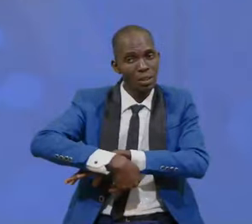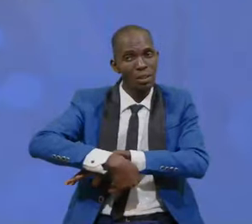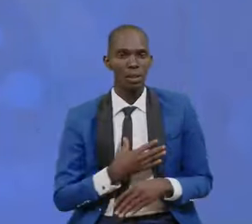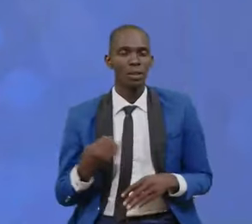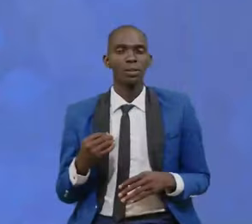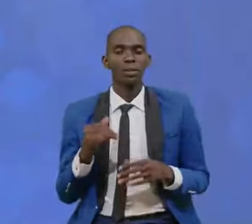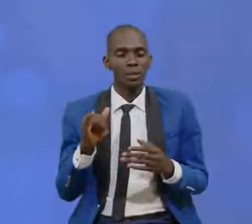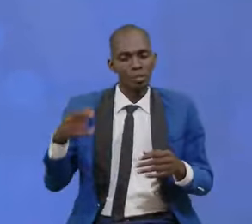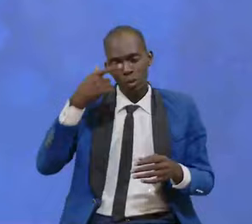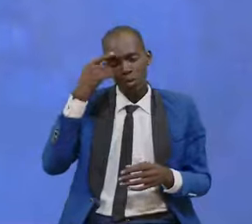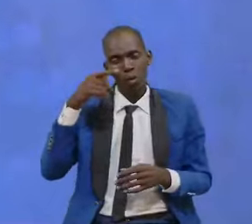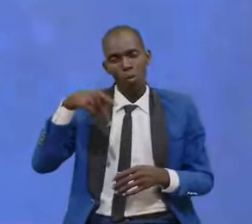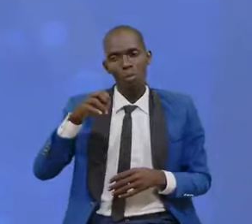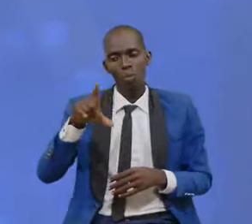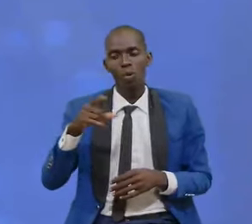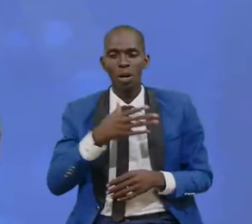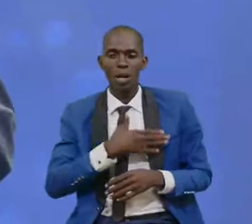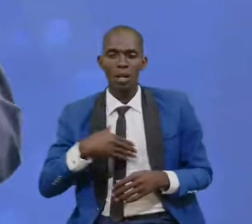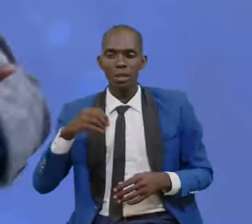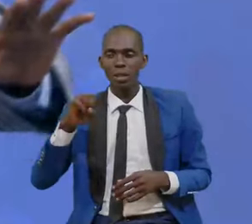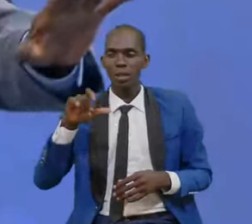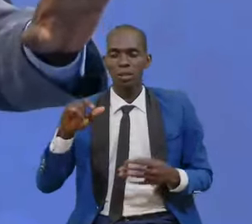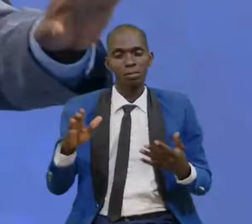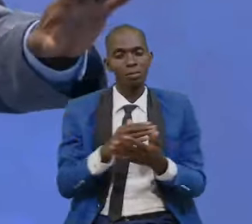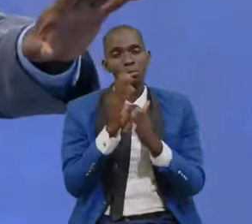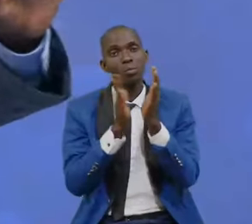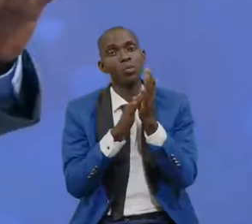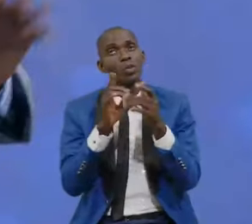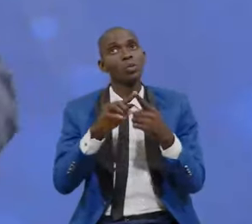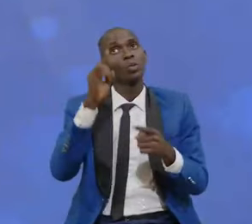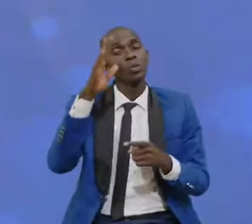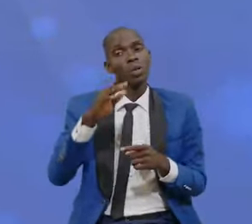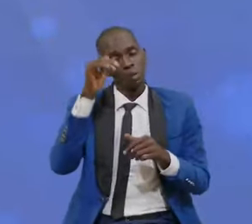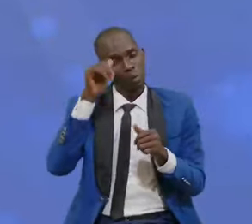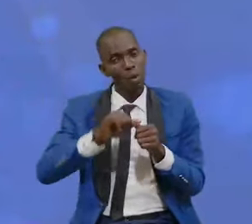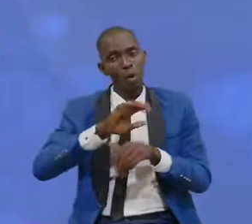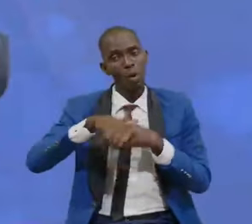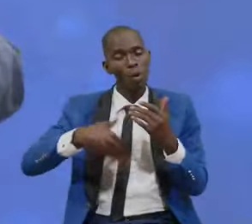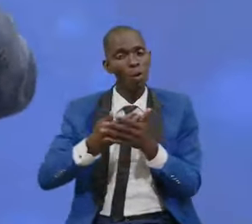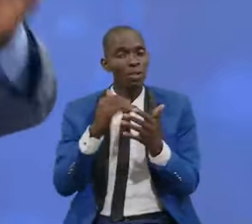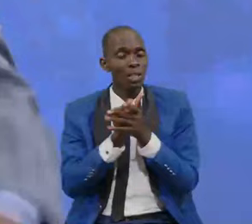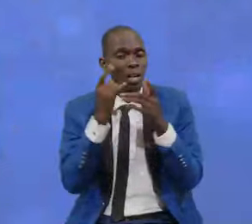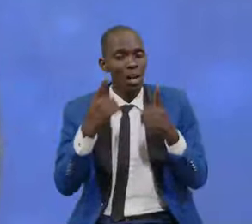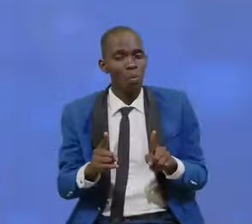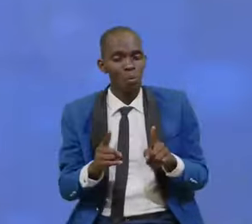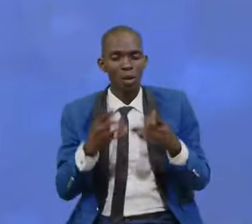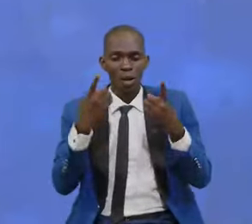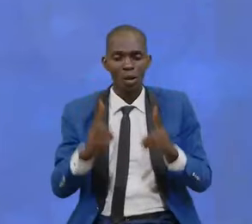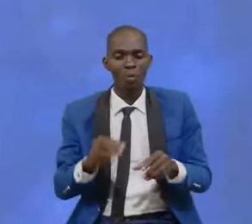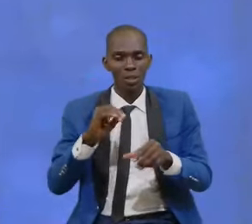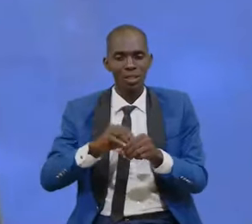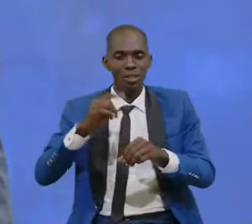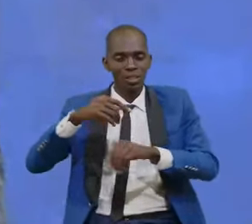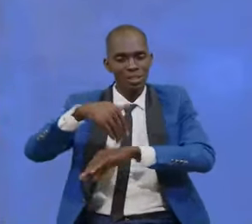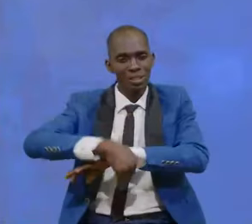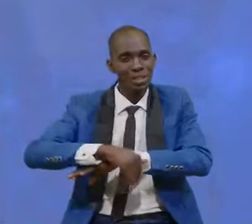chanté. Rappelez-vous, toutes les choses qui se sont produites ont eu lieu dans la nuit. Maintenant, quand il fit